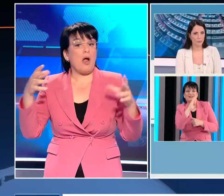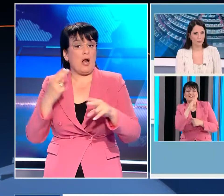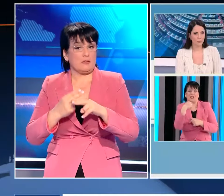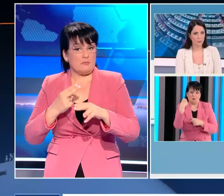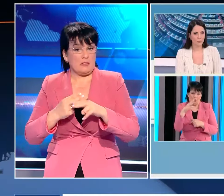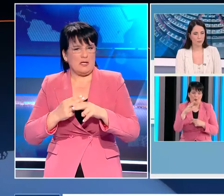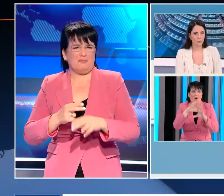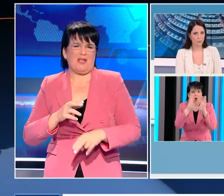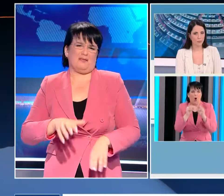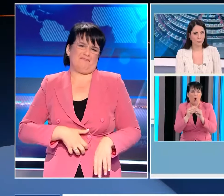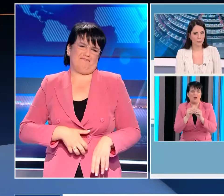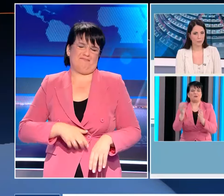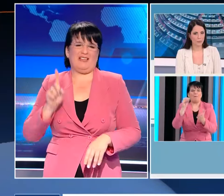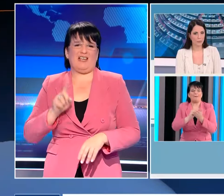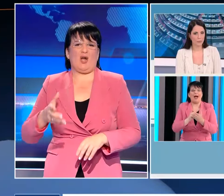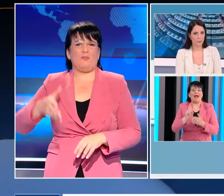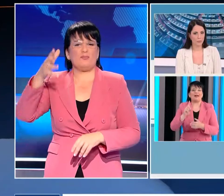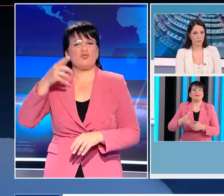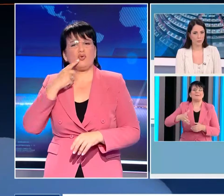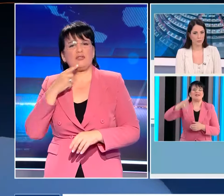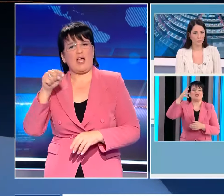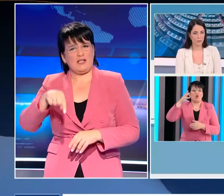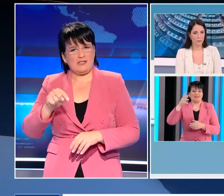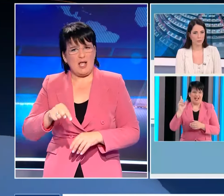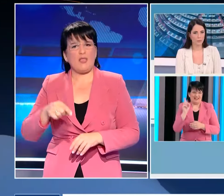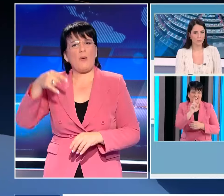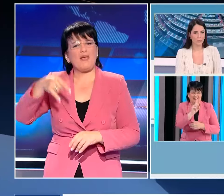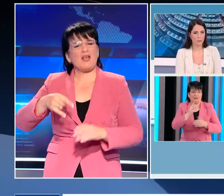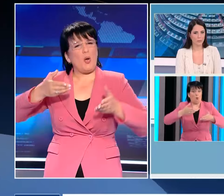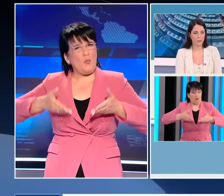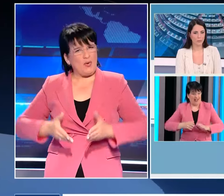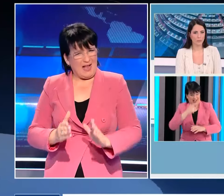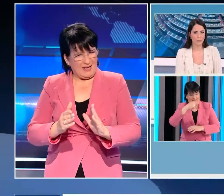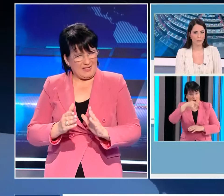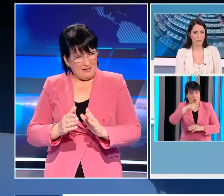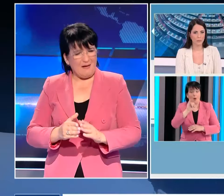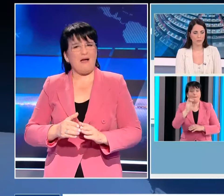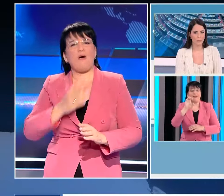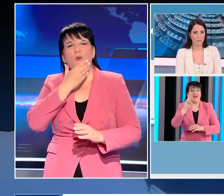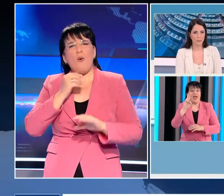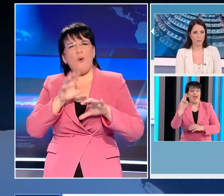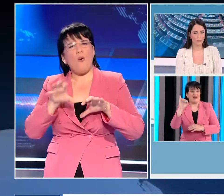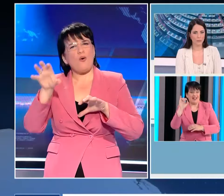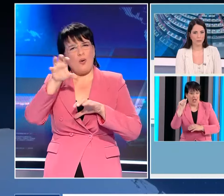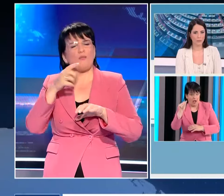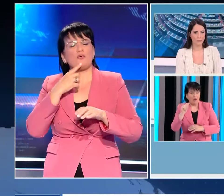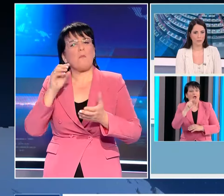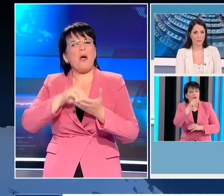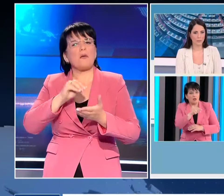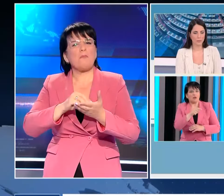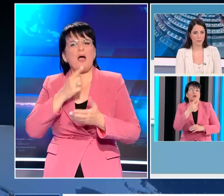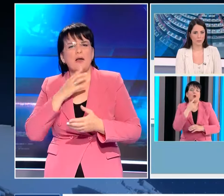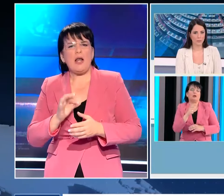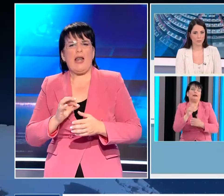Είναι γελίο να βγαίνει πάλι ο κύριος Μητσοτάκης στα μέρη μας, στην Πιερία που γεννήθηκα και στους όμορους νομούς, και να λέει πάλι για